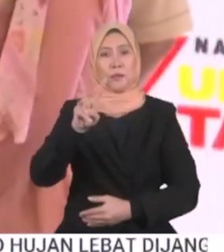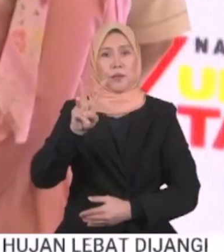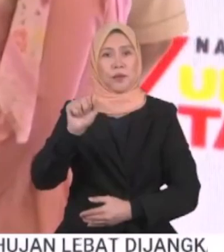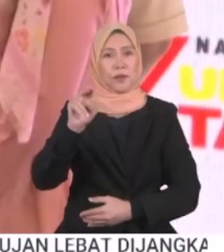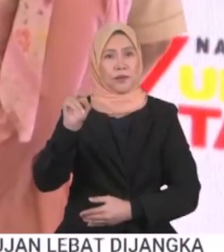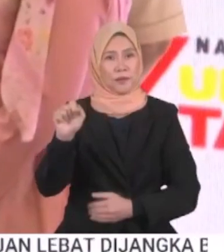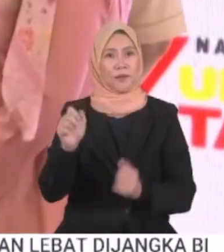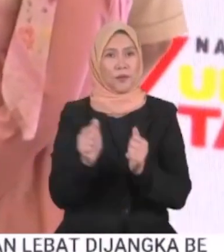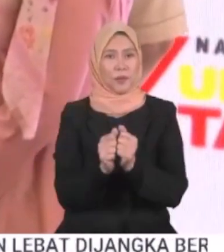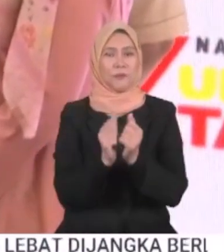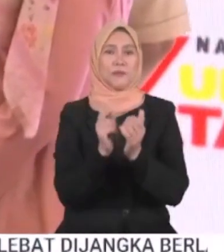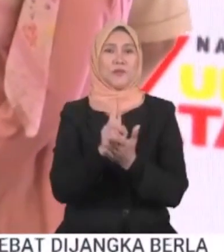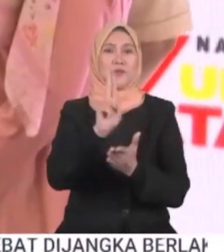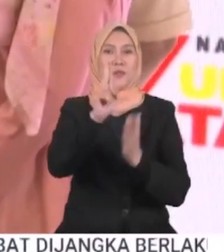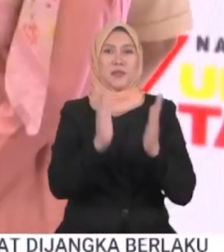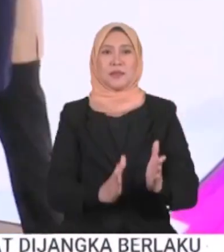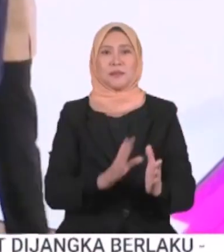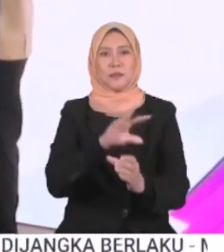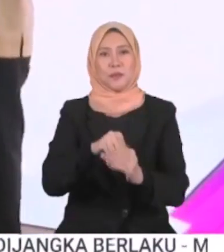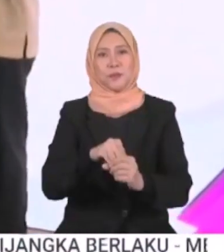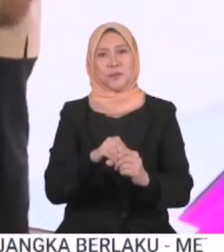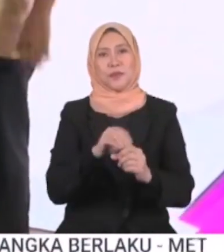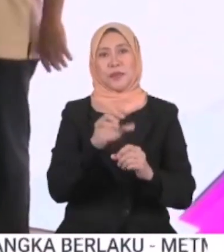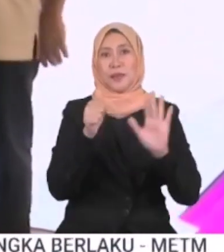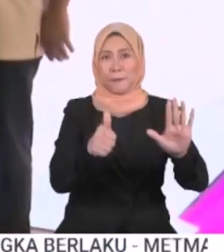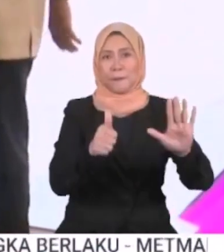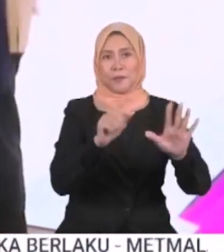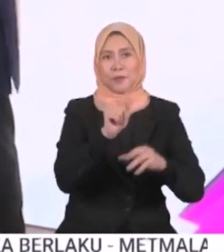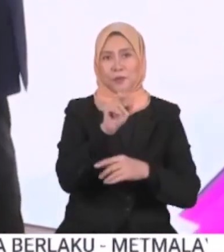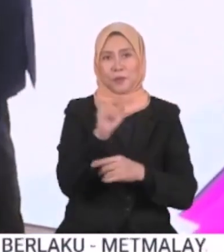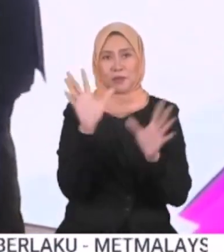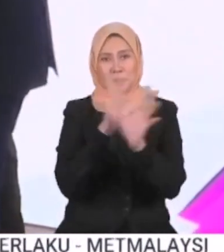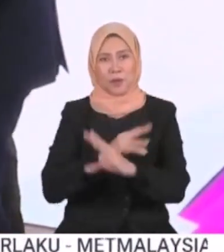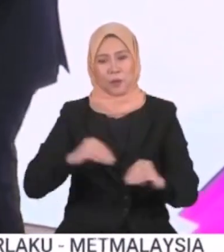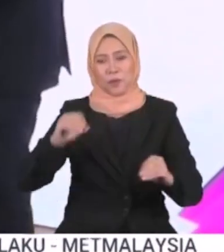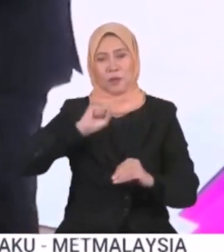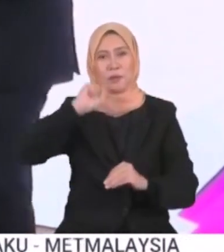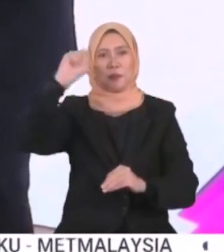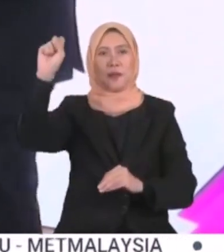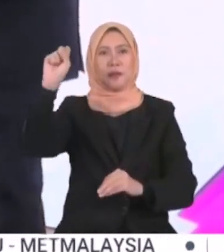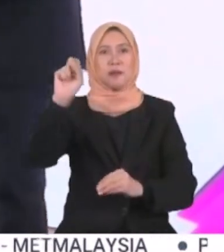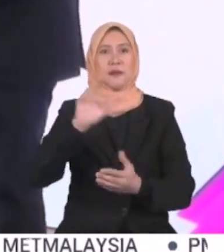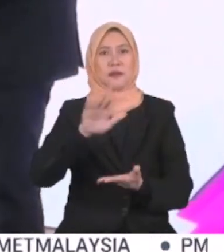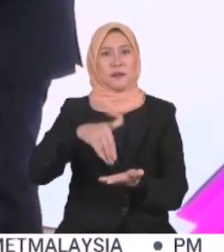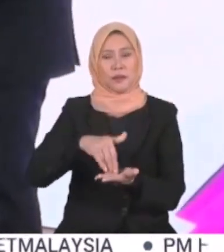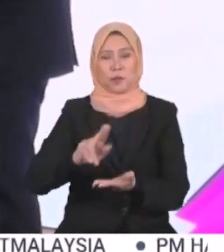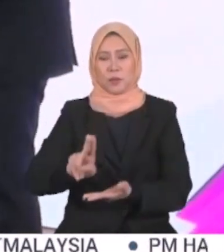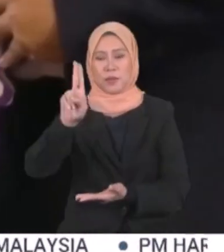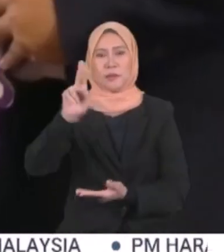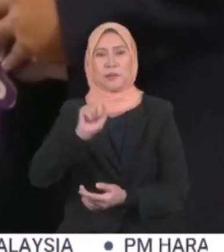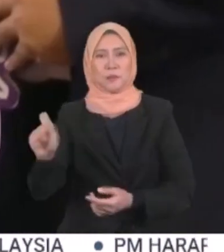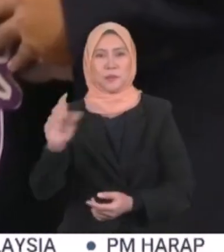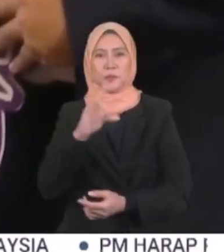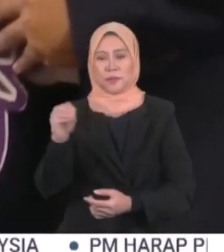merangkumi enam Zon iaitu Sarawak Sabah tangah Tengah utara timur dan selatan